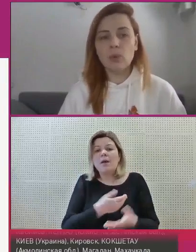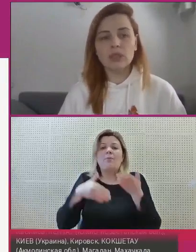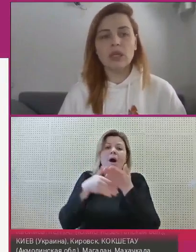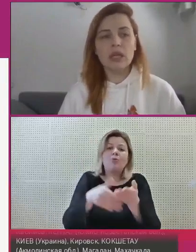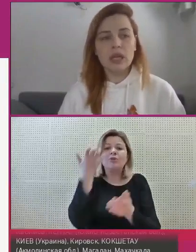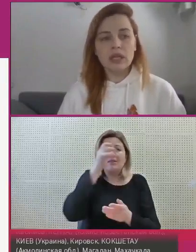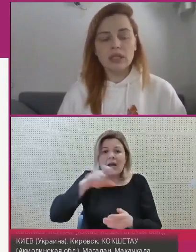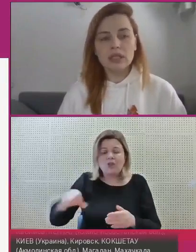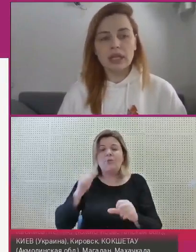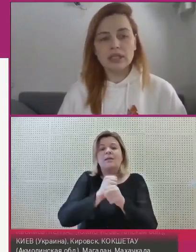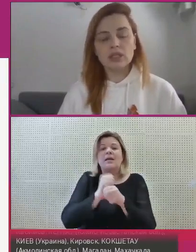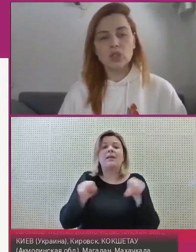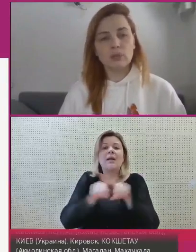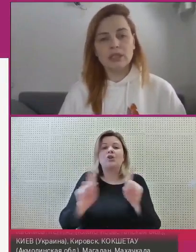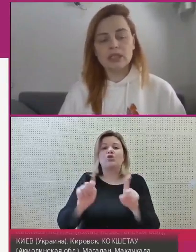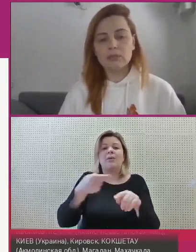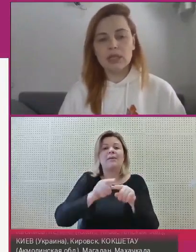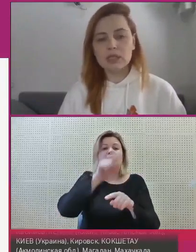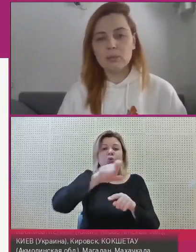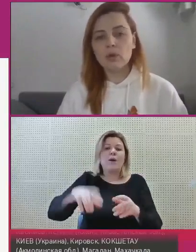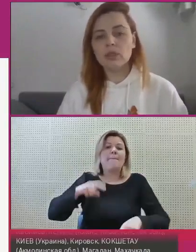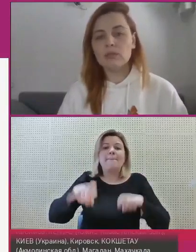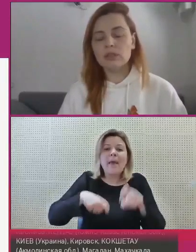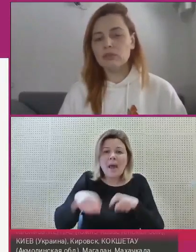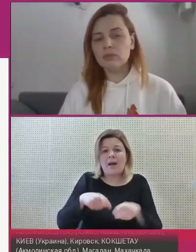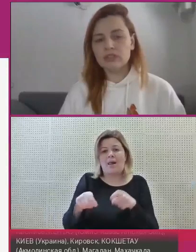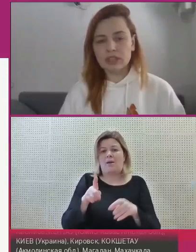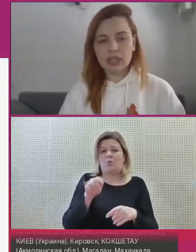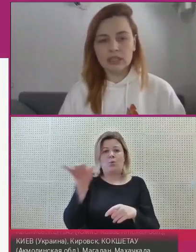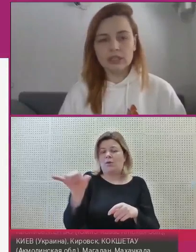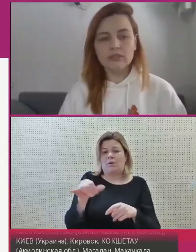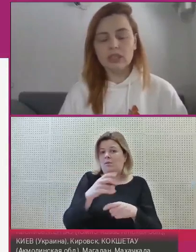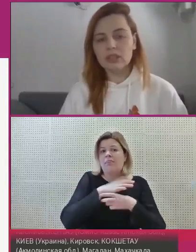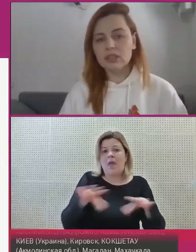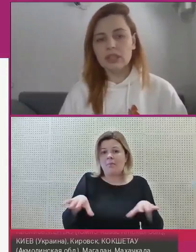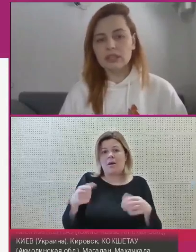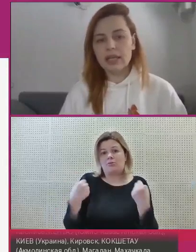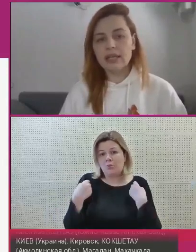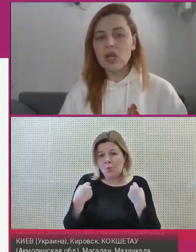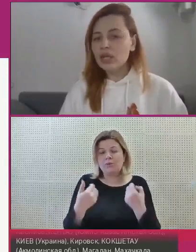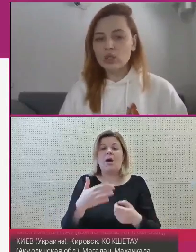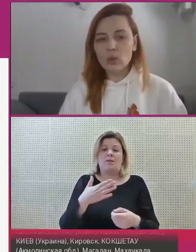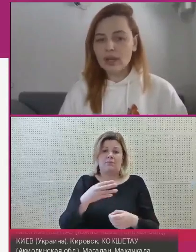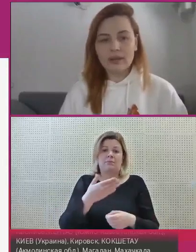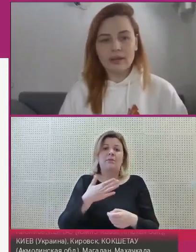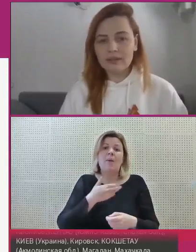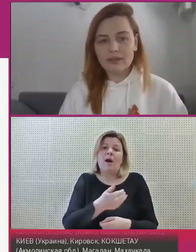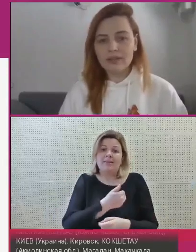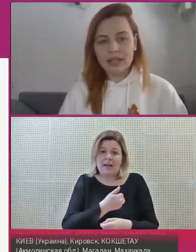было спорта, и хотелось, чтобы они занимались спортом, и вот мы все такие активные и так далее.